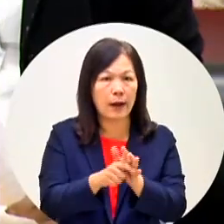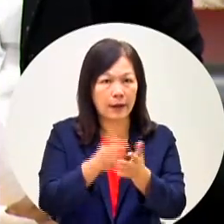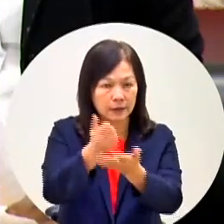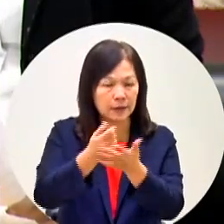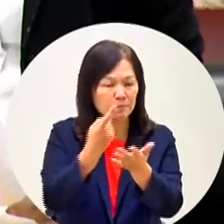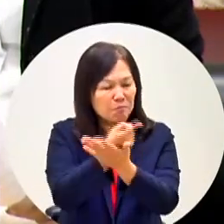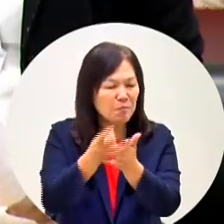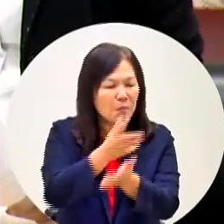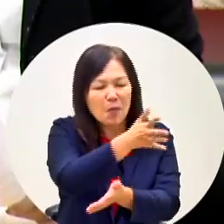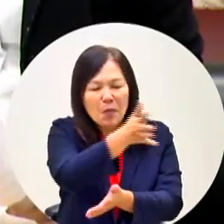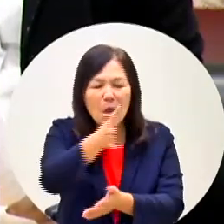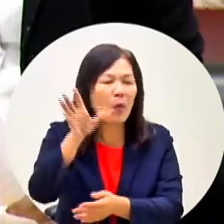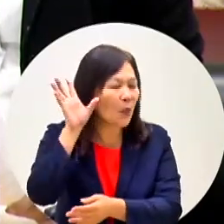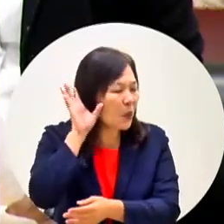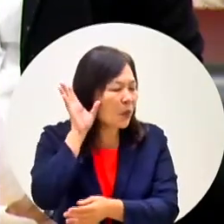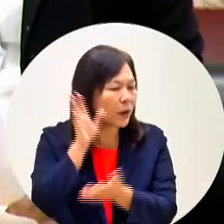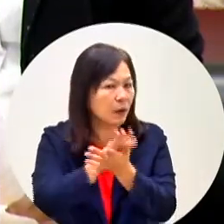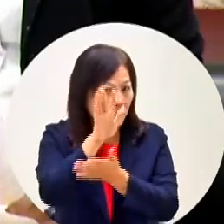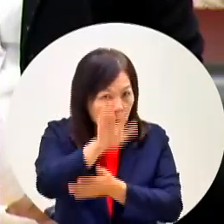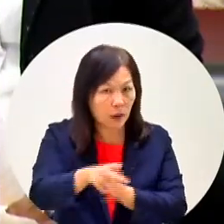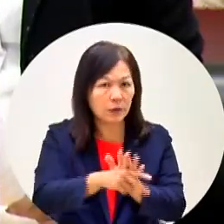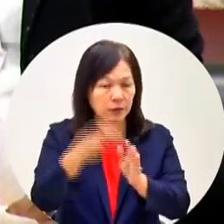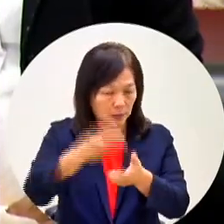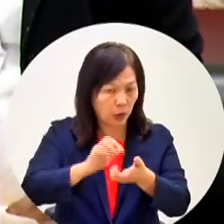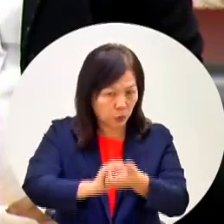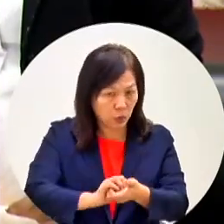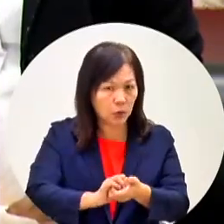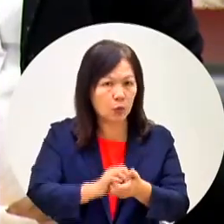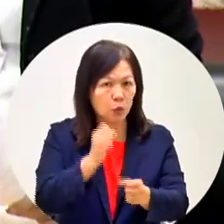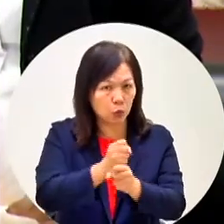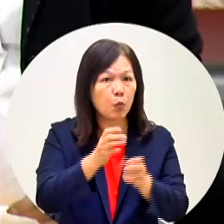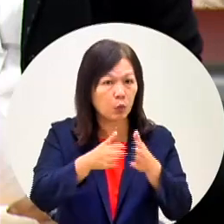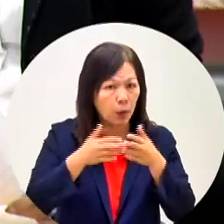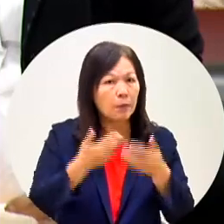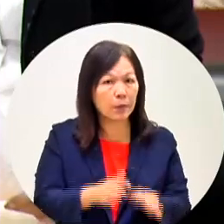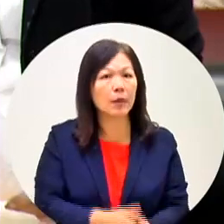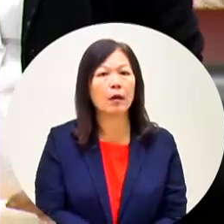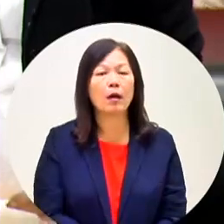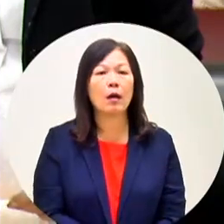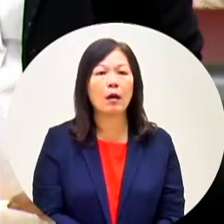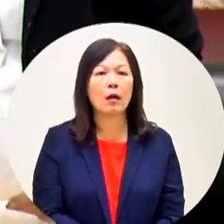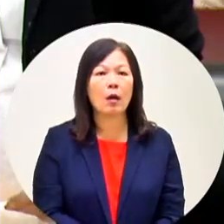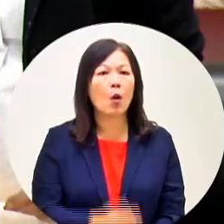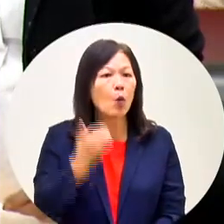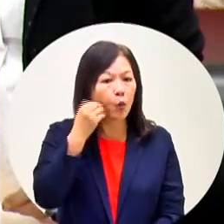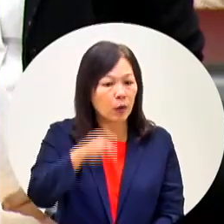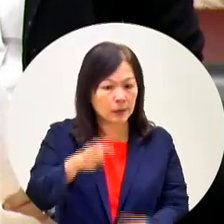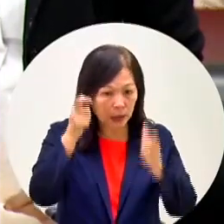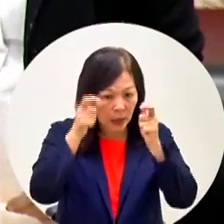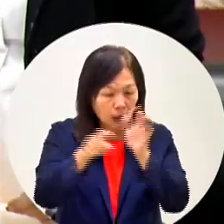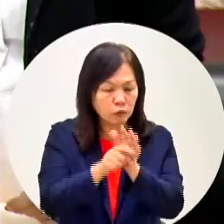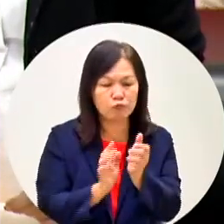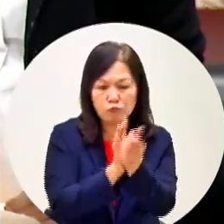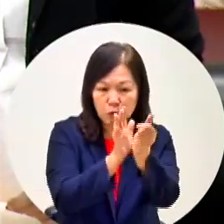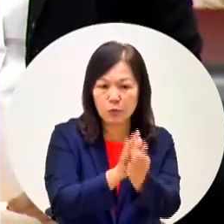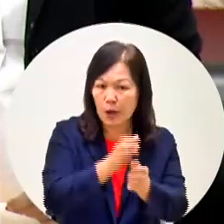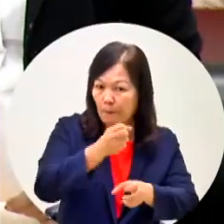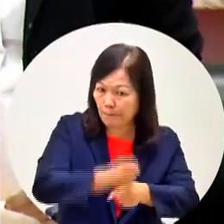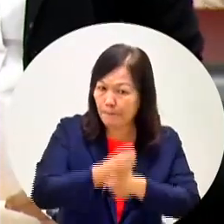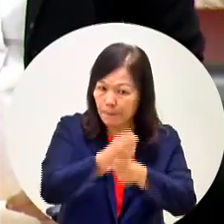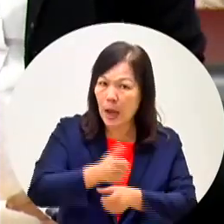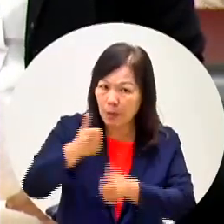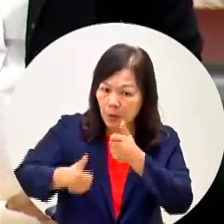会决定要不要执行。因为其实高雄如果要推赛马， 它有分好几个层次， 是 包括